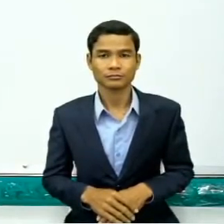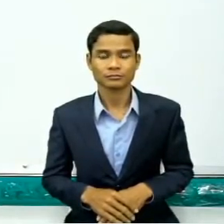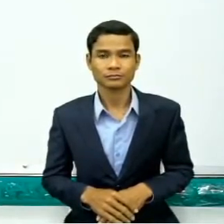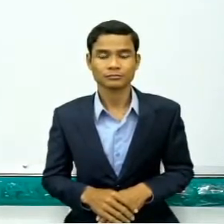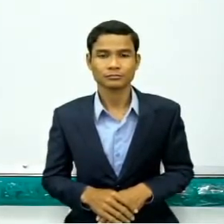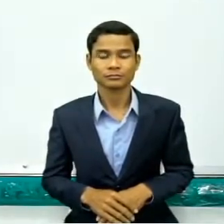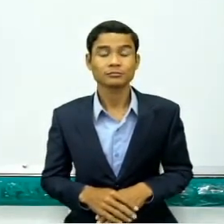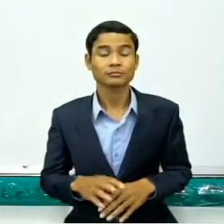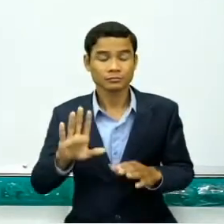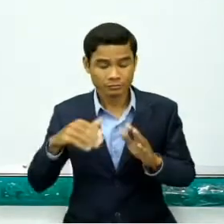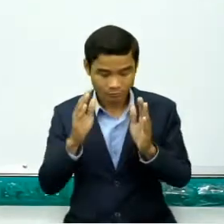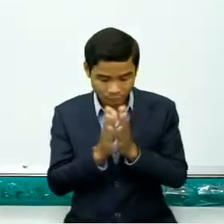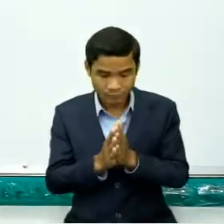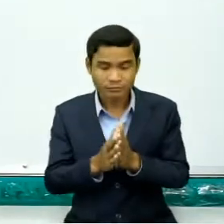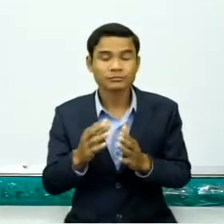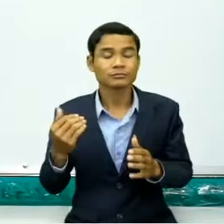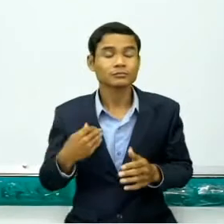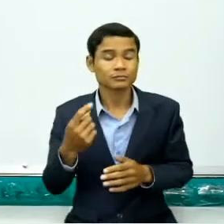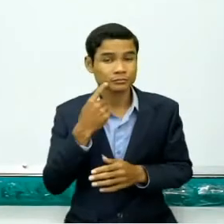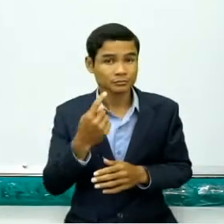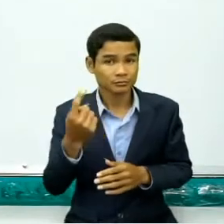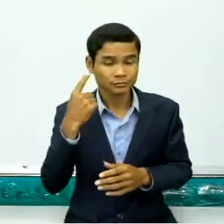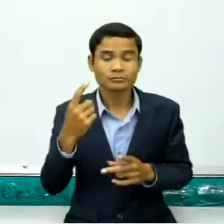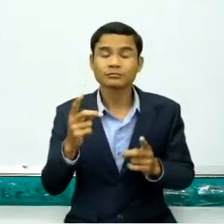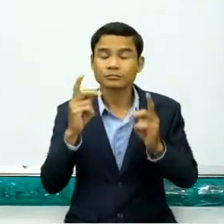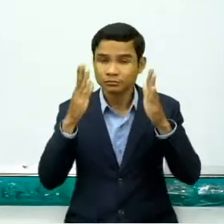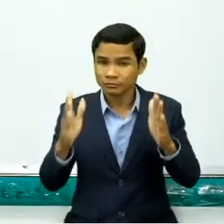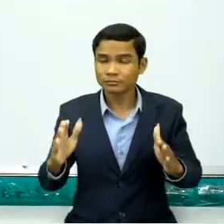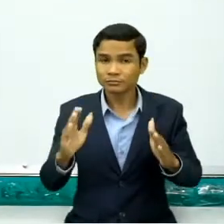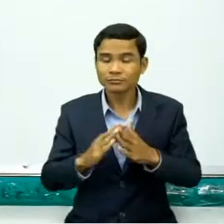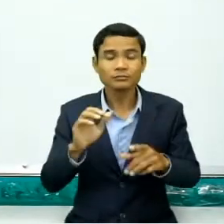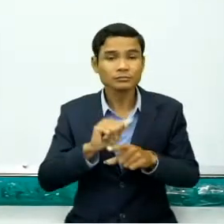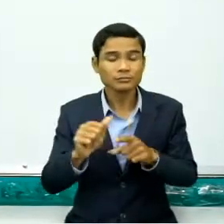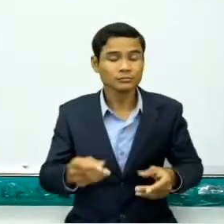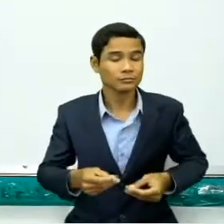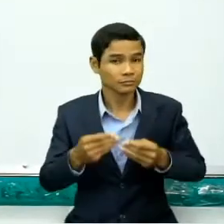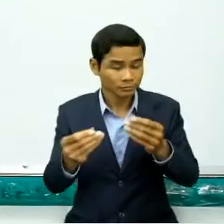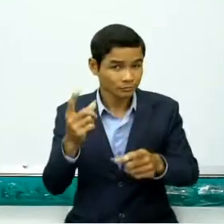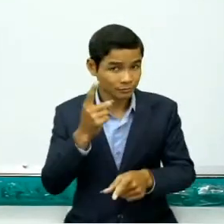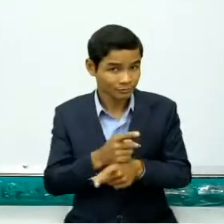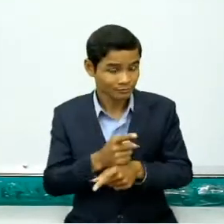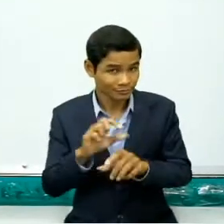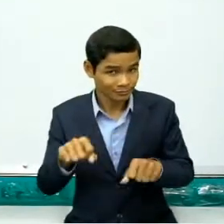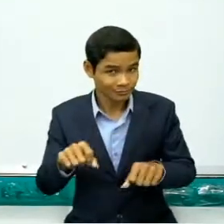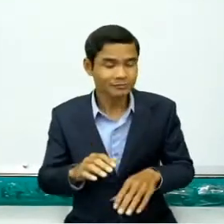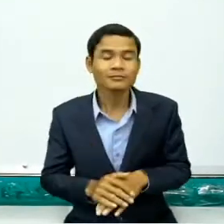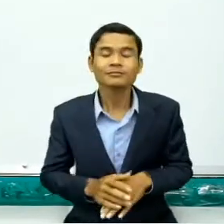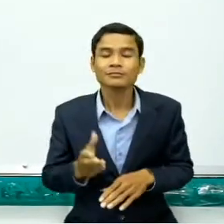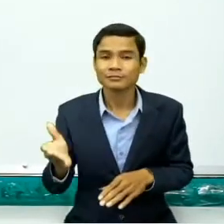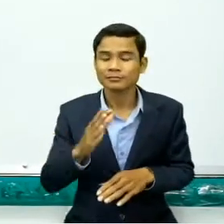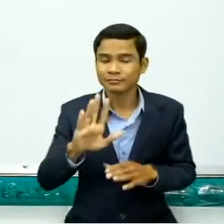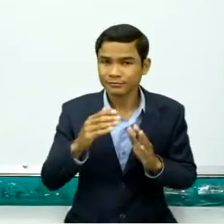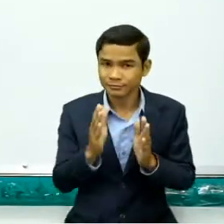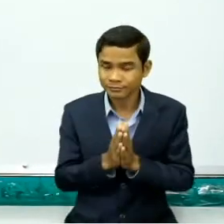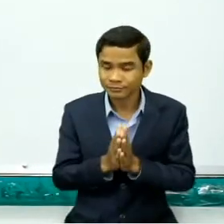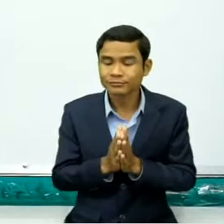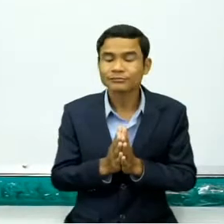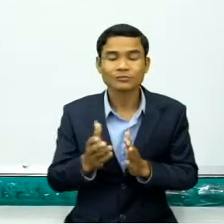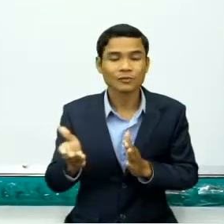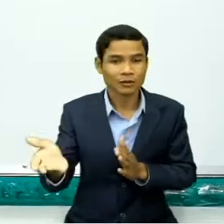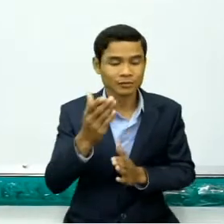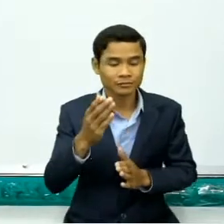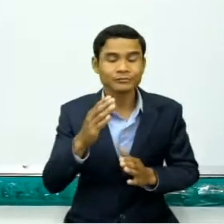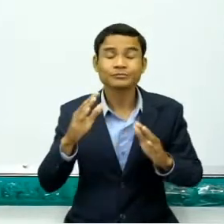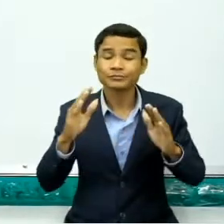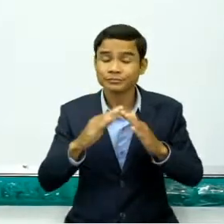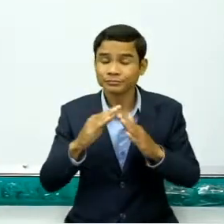Chà, ở con, ca bị thằng ngày mình sơ mấy, nhà cổ bạn đã cái ca bị thằng ai con thờ mình dân của nó. Chà, ở con, bạn thờ cái ca bị thằng cổ